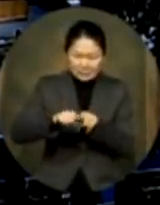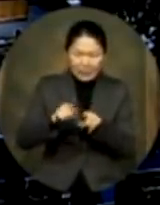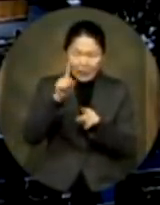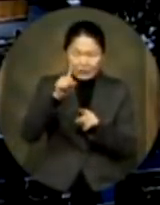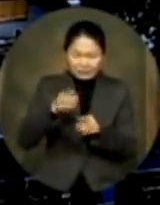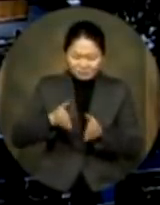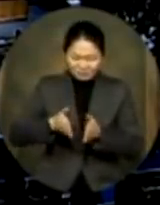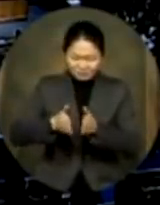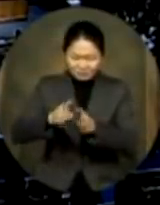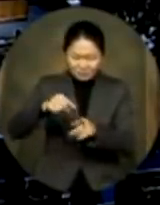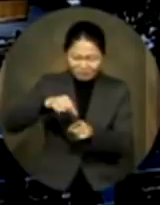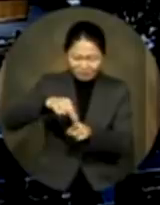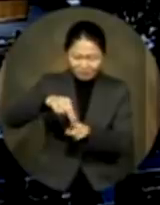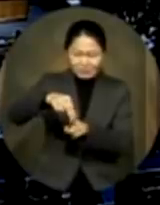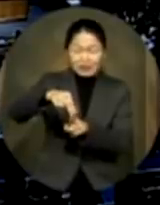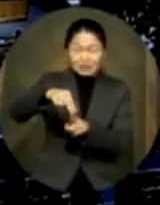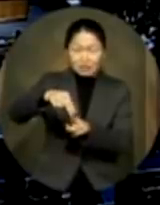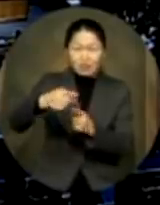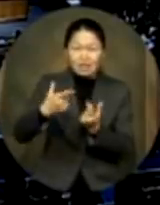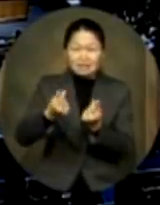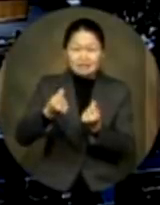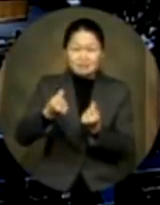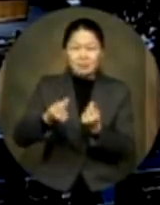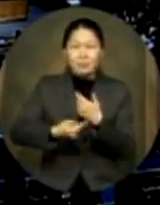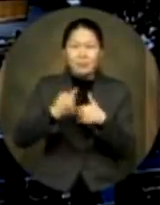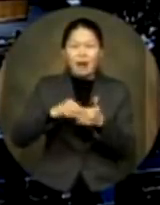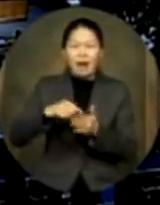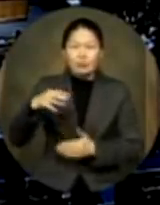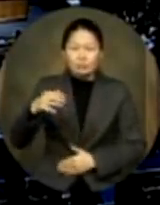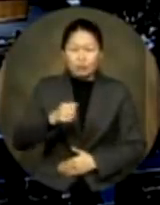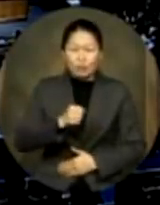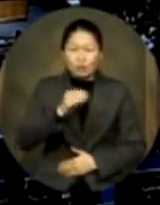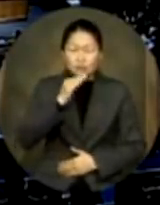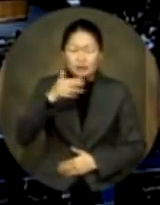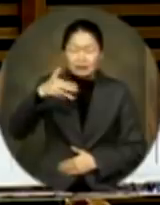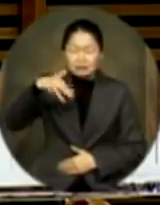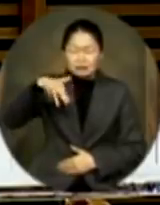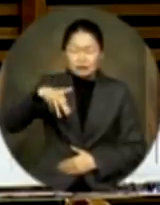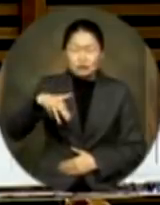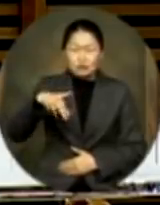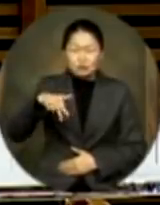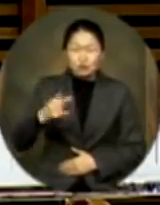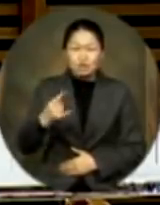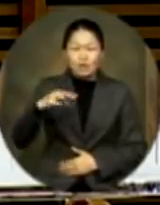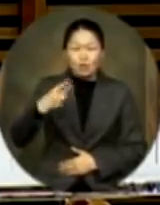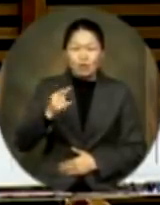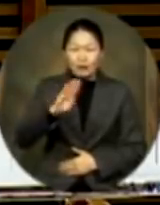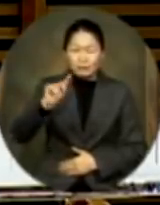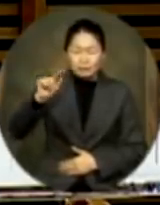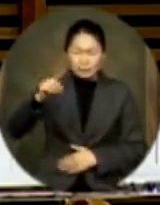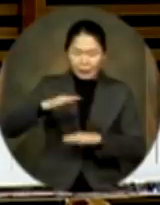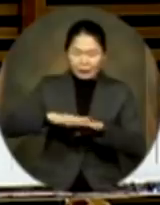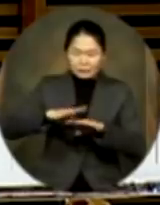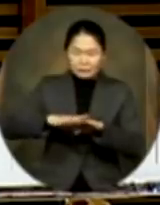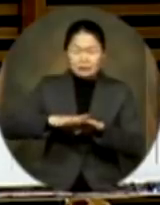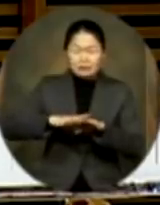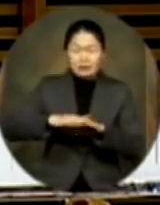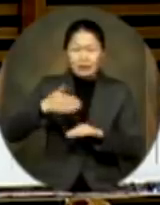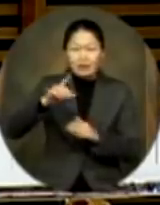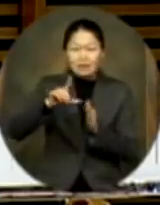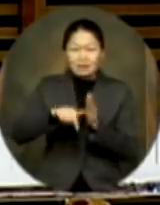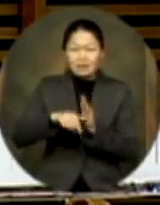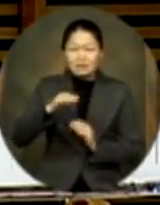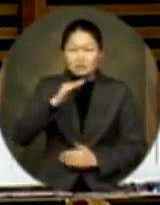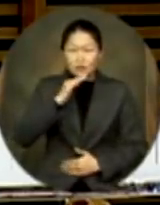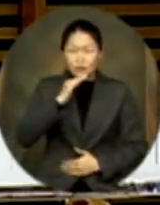지뢰밭을 가는데 인도자 에 그 디딘 그 자리만 디디고 가야 되는 그런